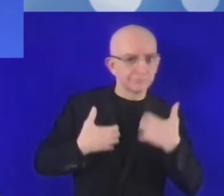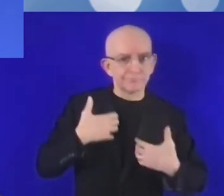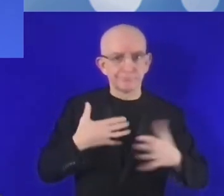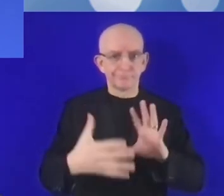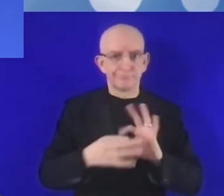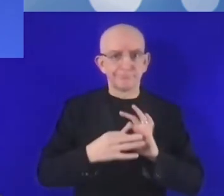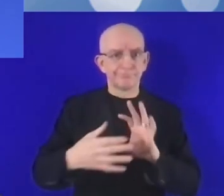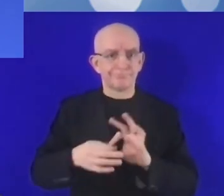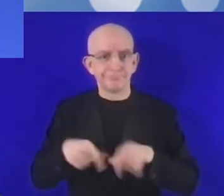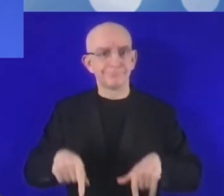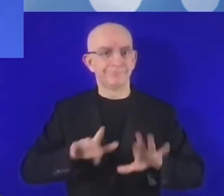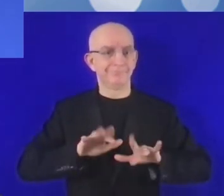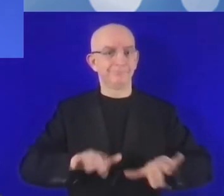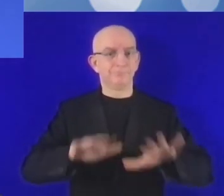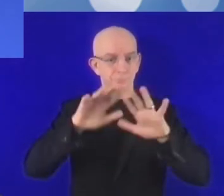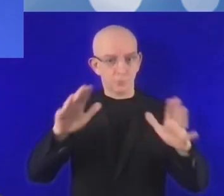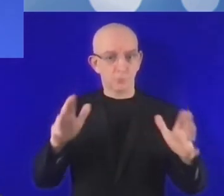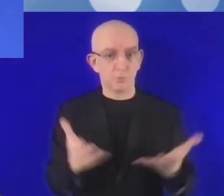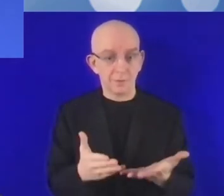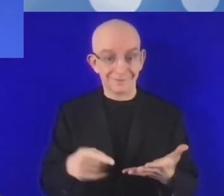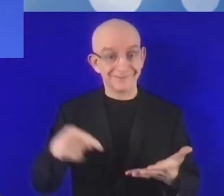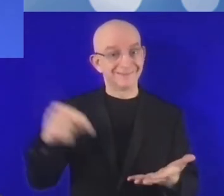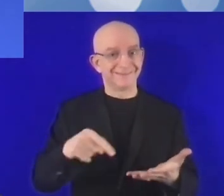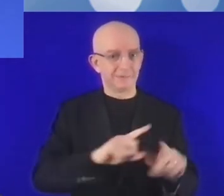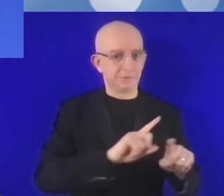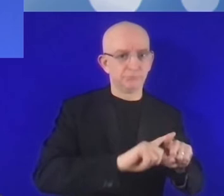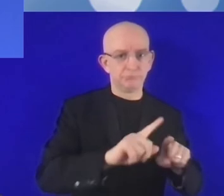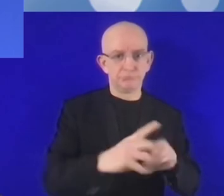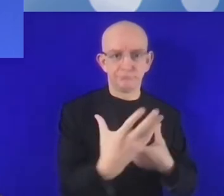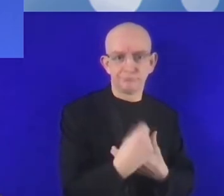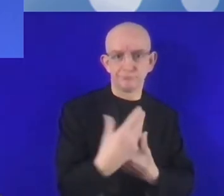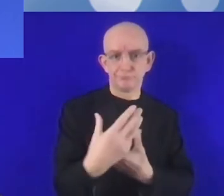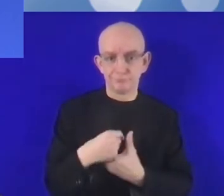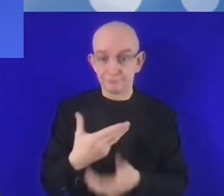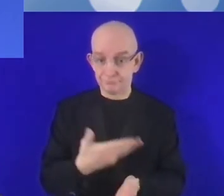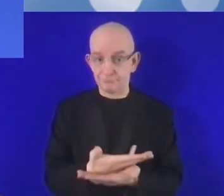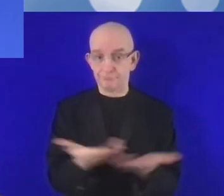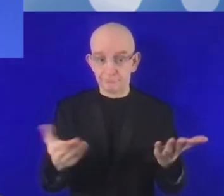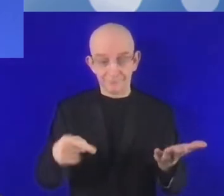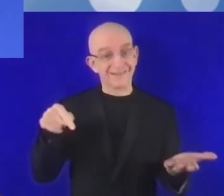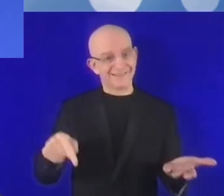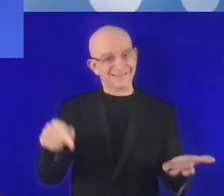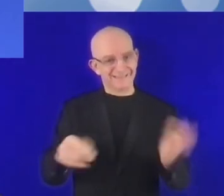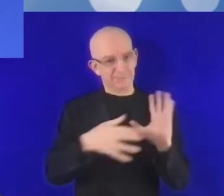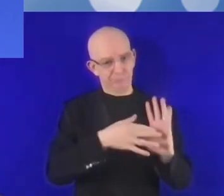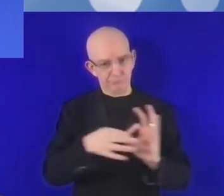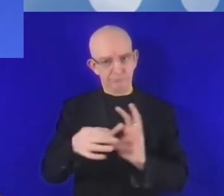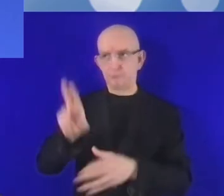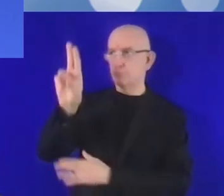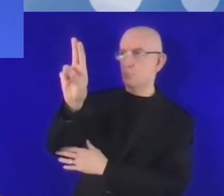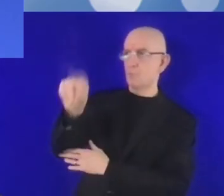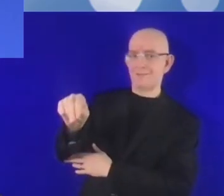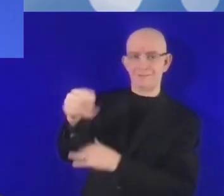une approche multipartie prenante. C'est exactement ce qui se passe ici à Katowice. 8000 participants, comme il a